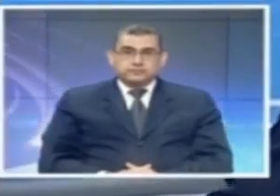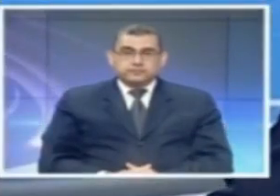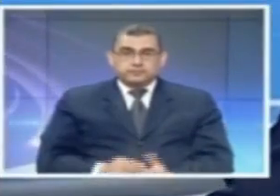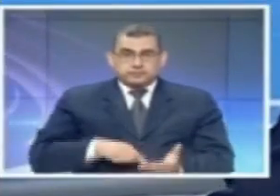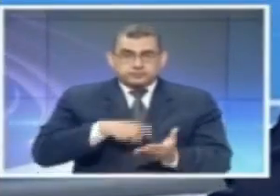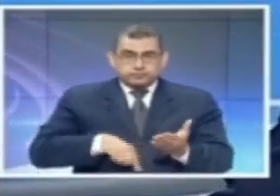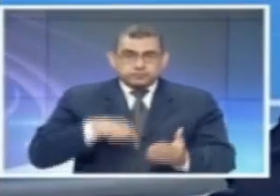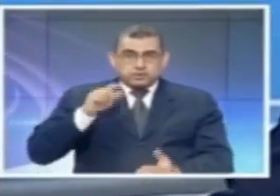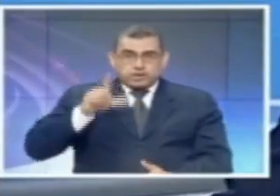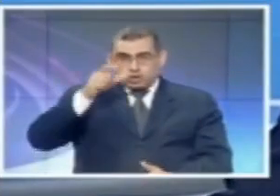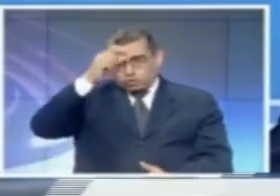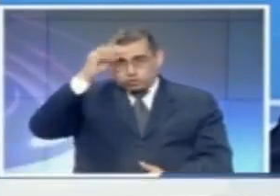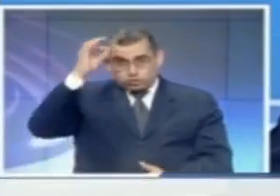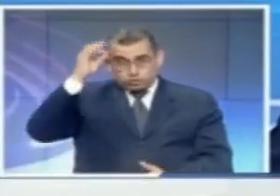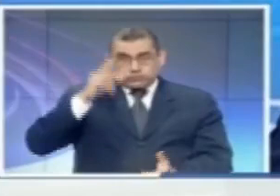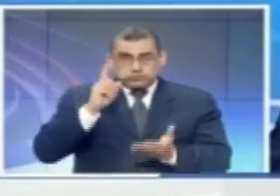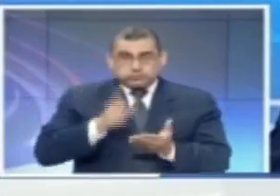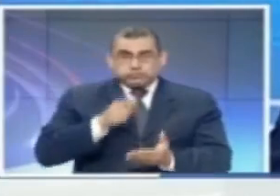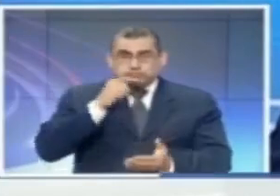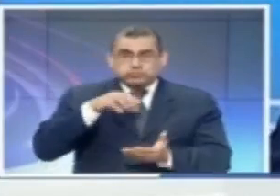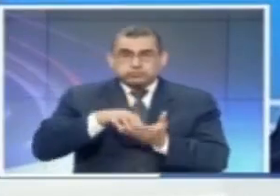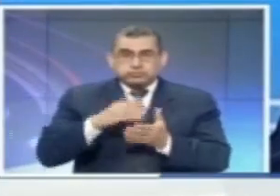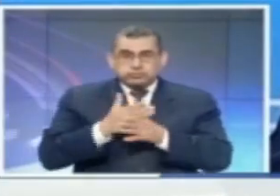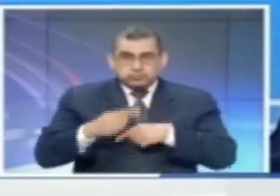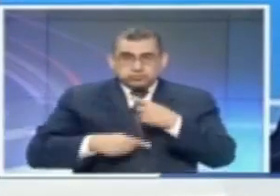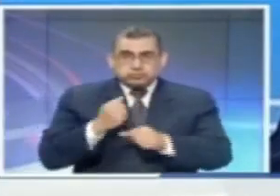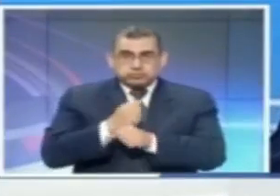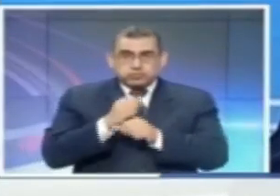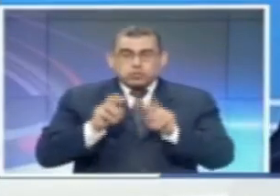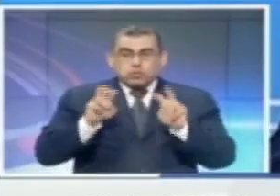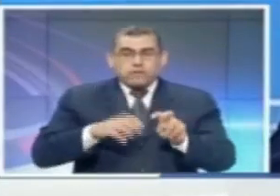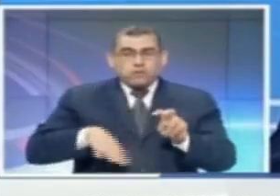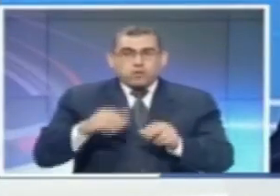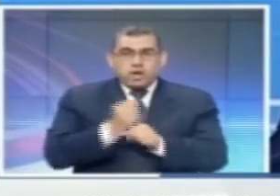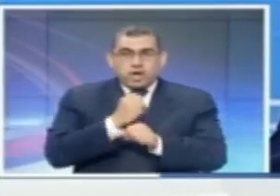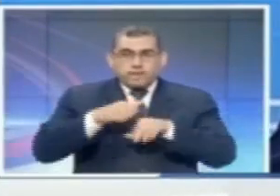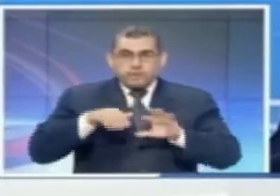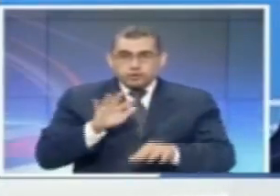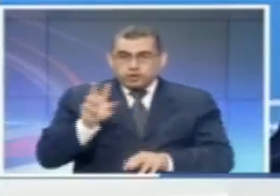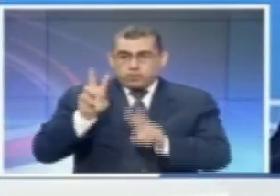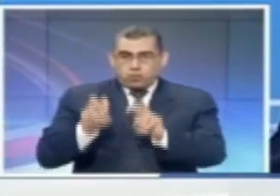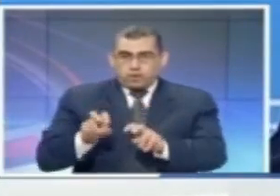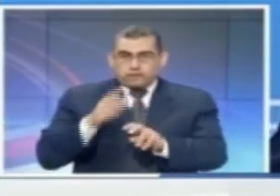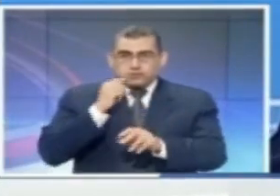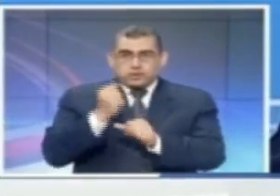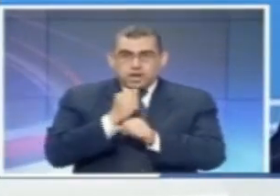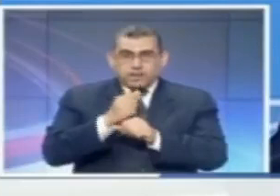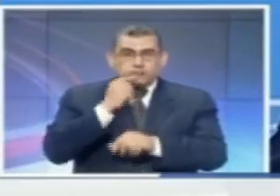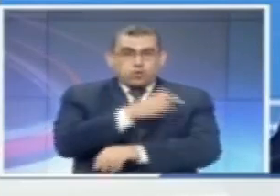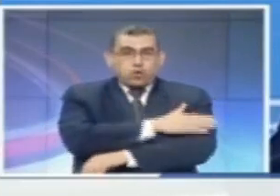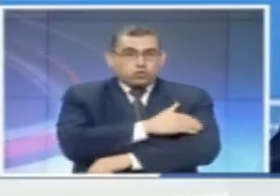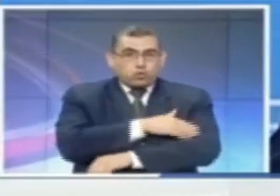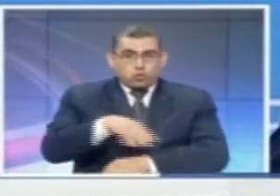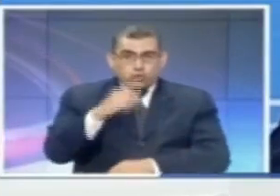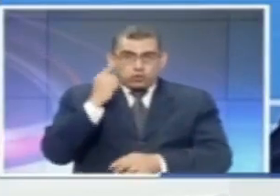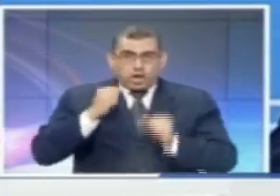أصدر الرئيس التونسي قيس سعيد أمرا رئاسيا بمواصلة تعليق جميع اختصاصات البرلمان واستمرار رفع الحصانة عن جميع